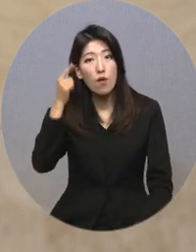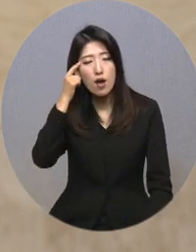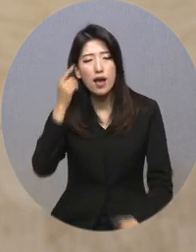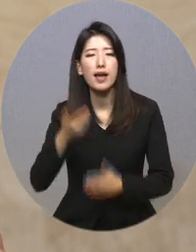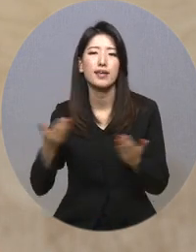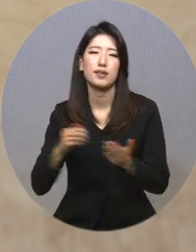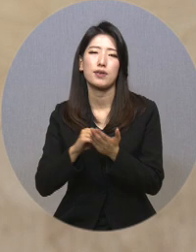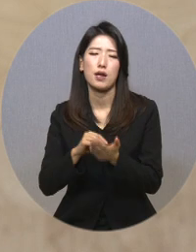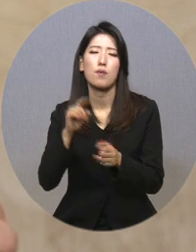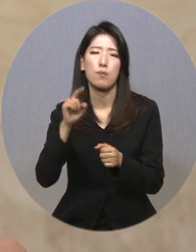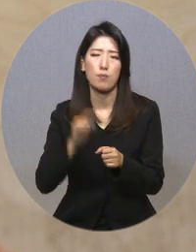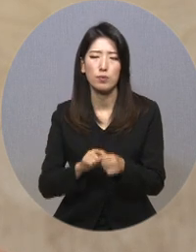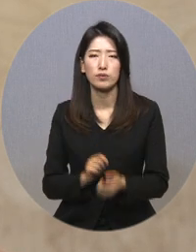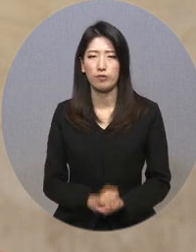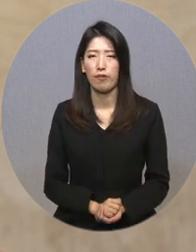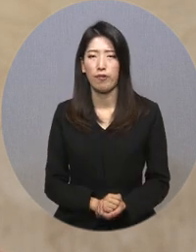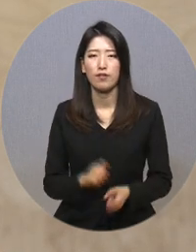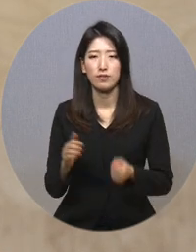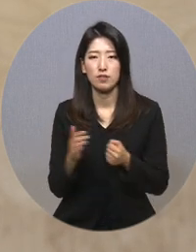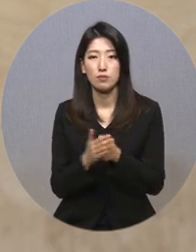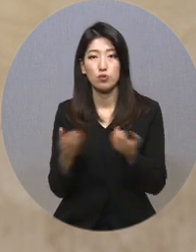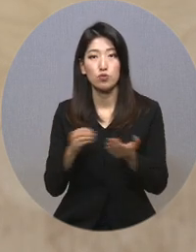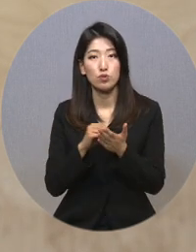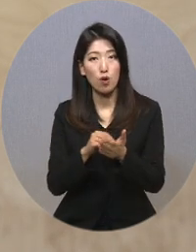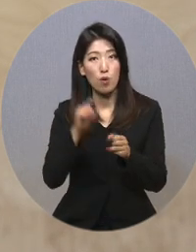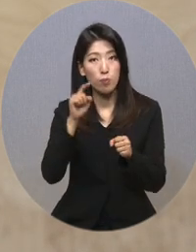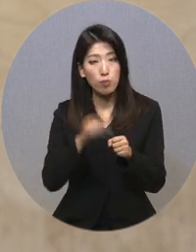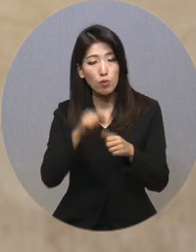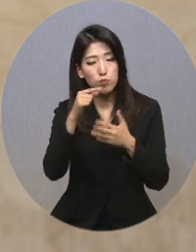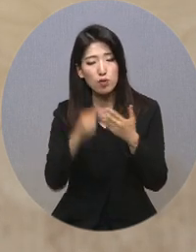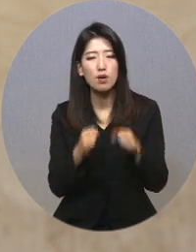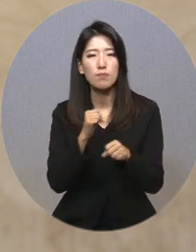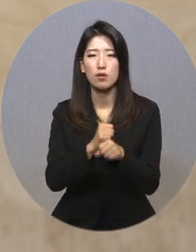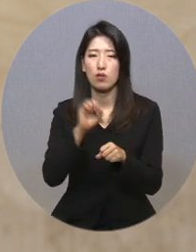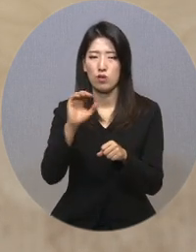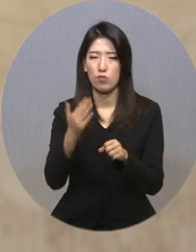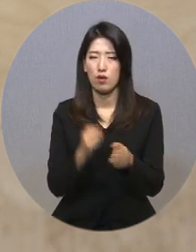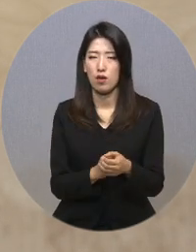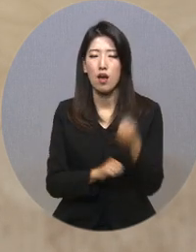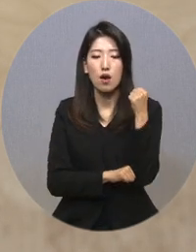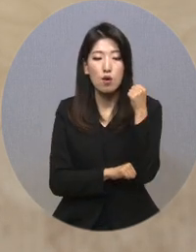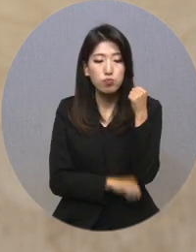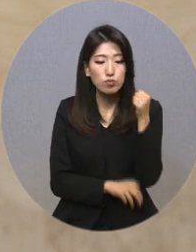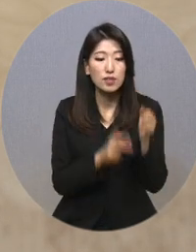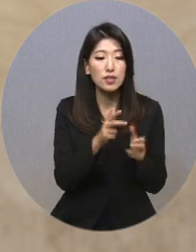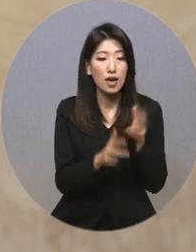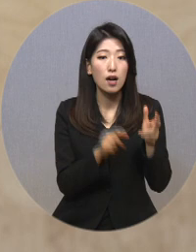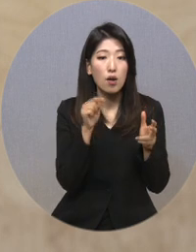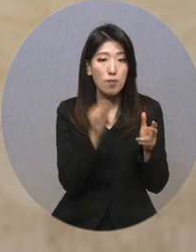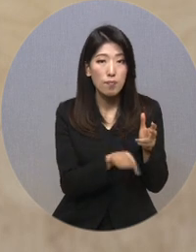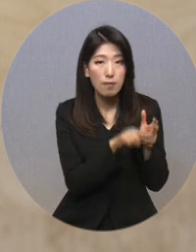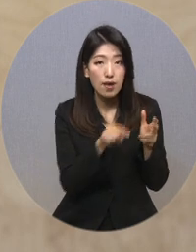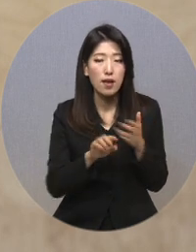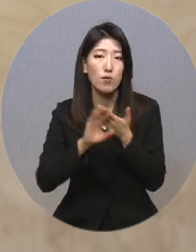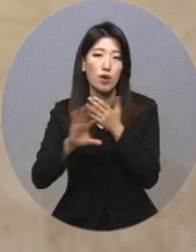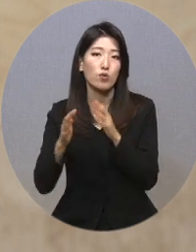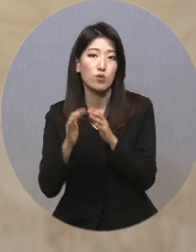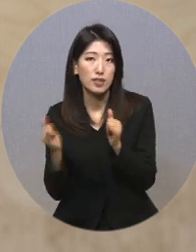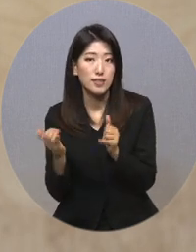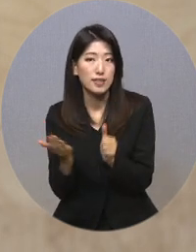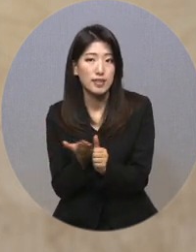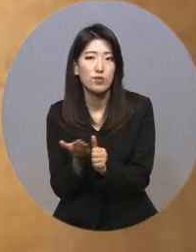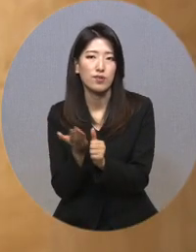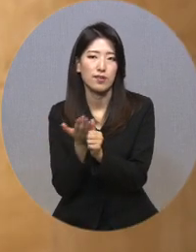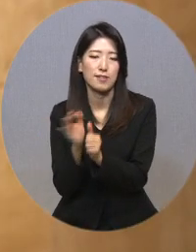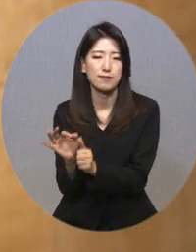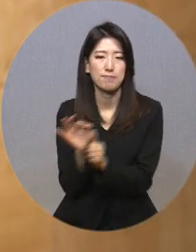네. 취업을 위한 프로그램을 만들어야 되거든요. 그래서 저희가 뿌리 산업이라는 그 외국인 인력 양성 프로그램을 만들었습니다. 이건